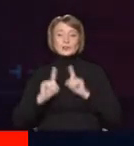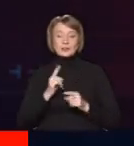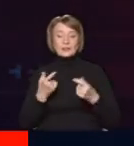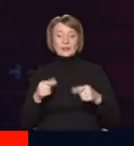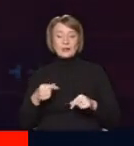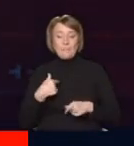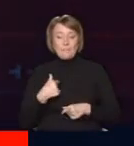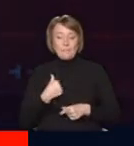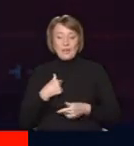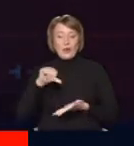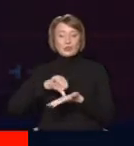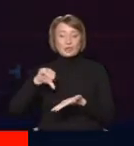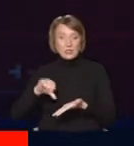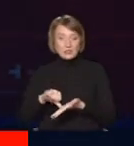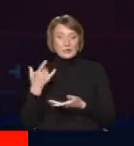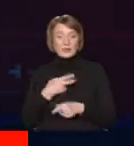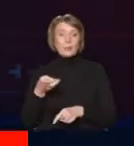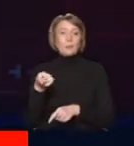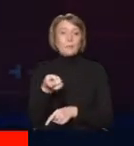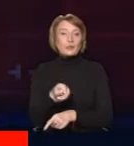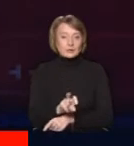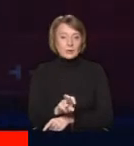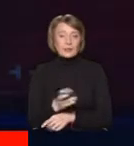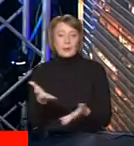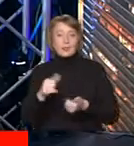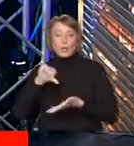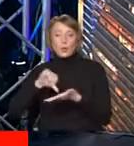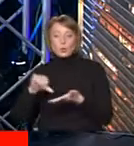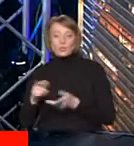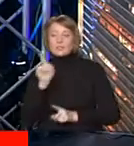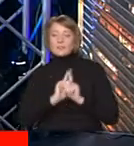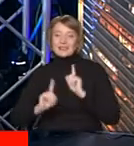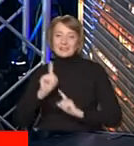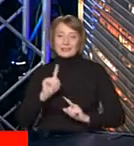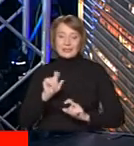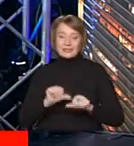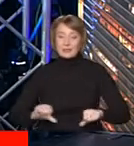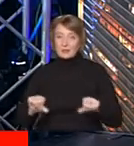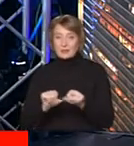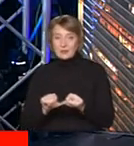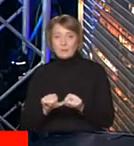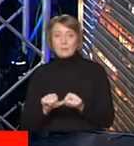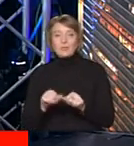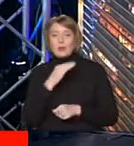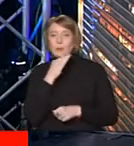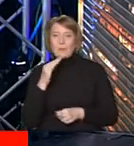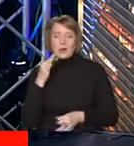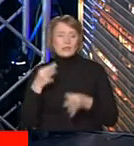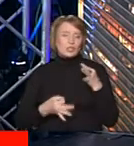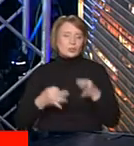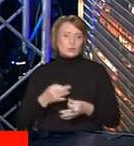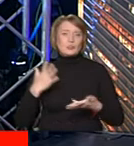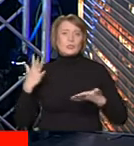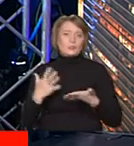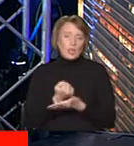безпосередньо, де ми приходили, брали участь в цих засіданнях. Я дуже часто був і є до сих пір третьою особою в багатьох справах. Багато судів нам